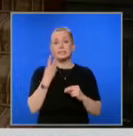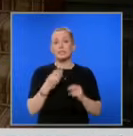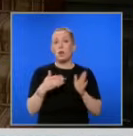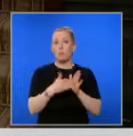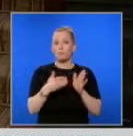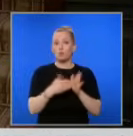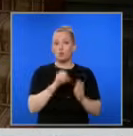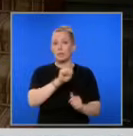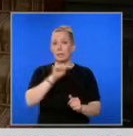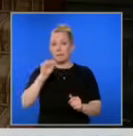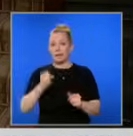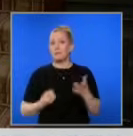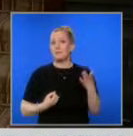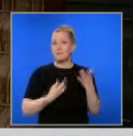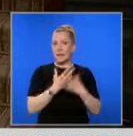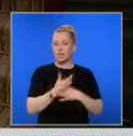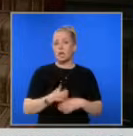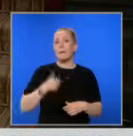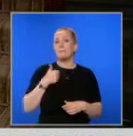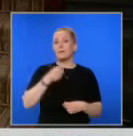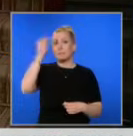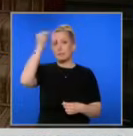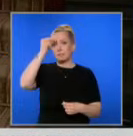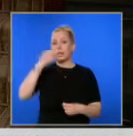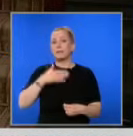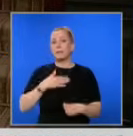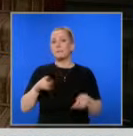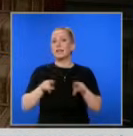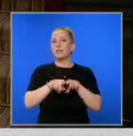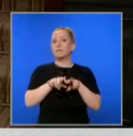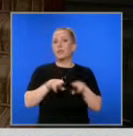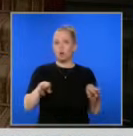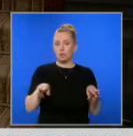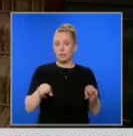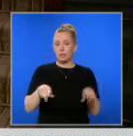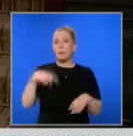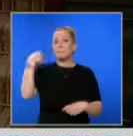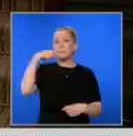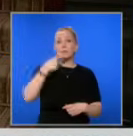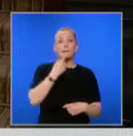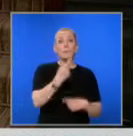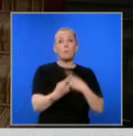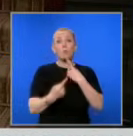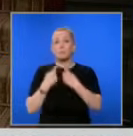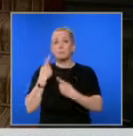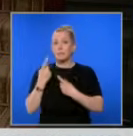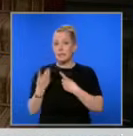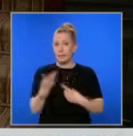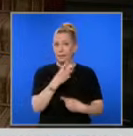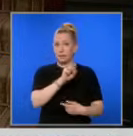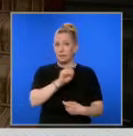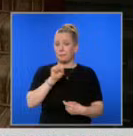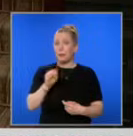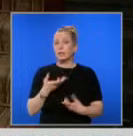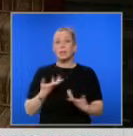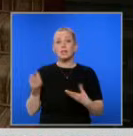партии – Възраждане, БСП за България и Има такъв народ. Държавният глава попита и трите политически формации